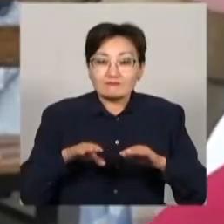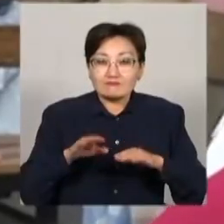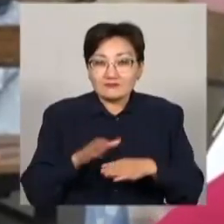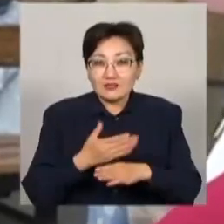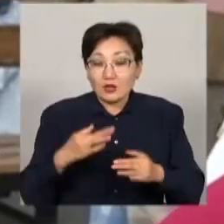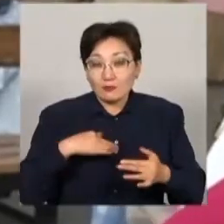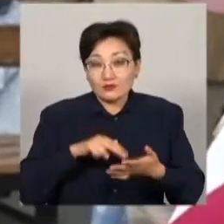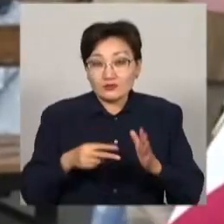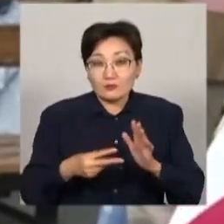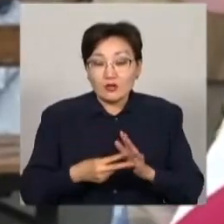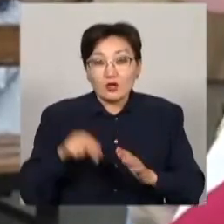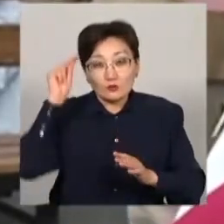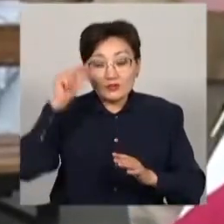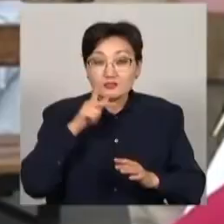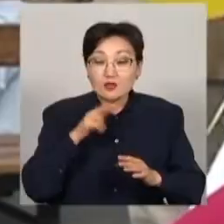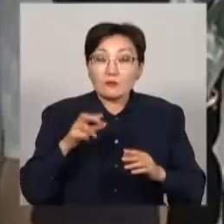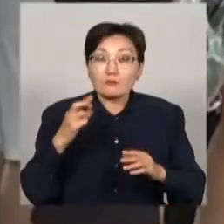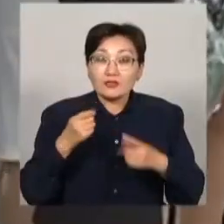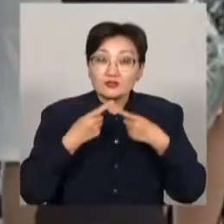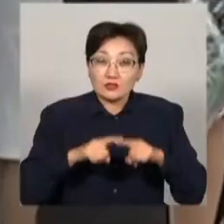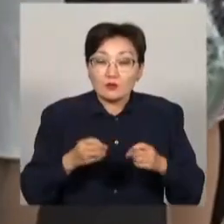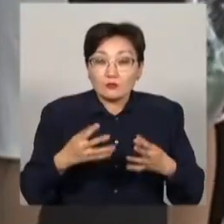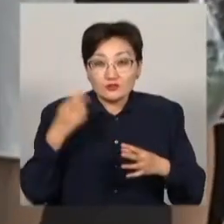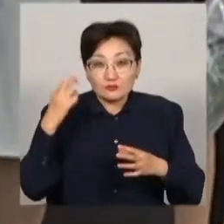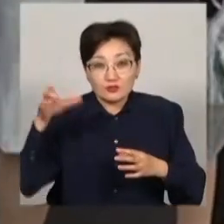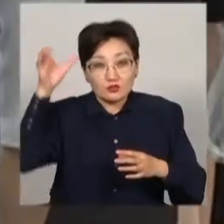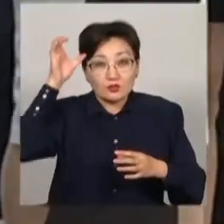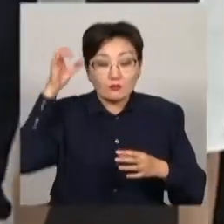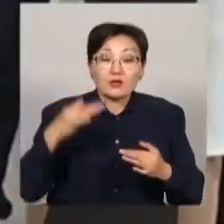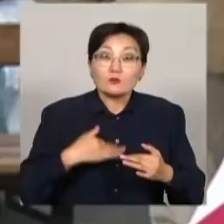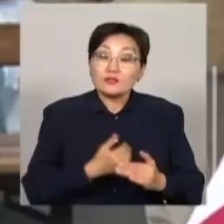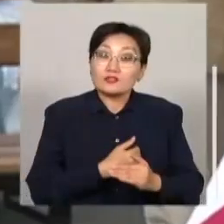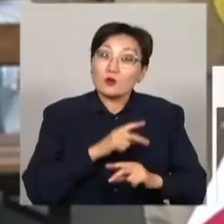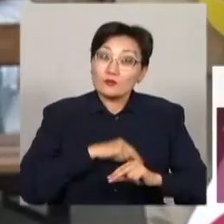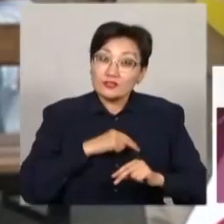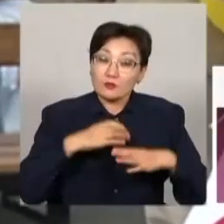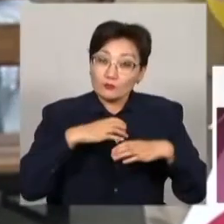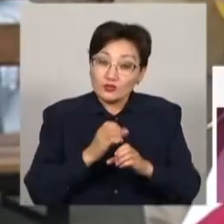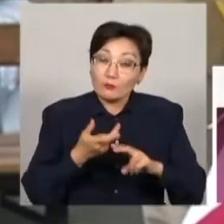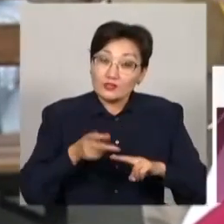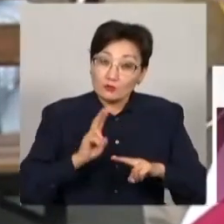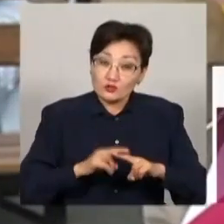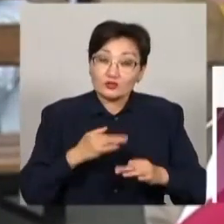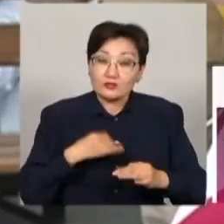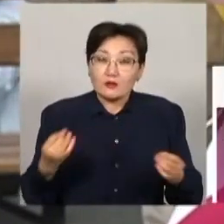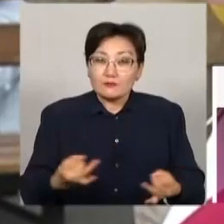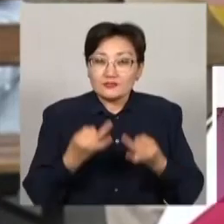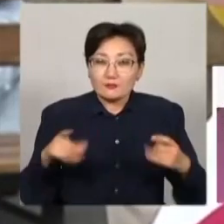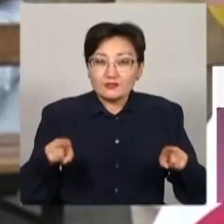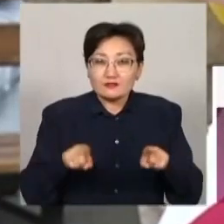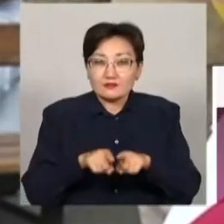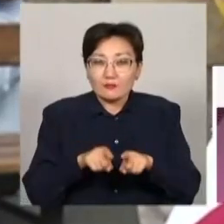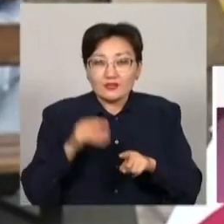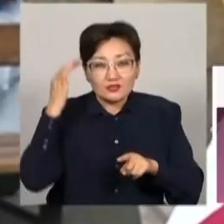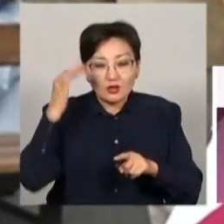учится в корее на биотехнологии ли вы просто биологические науки вообще я хочу работать лаборатории потому что я интересовалась таким с детства